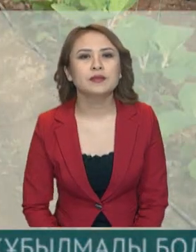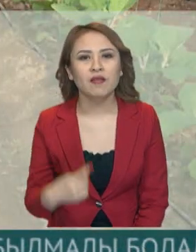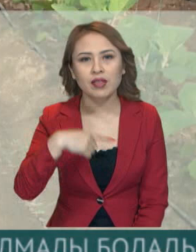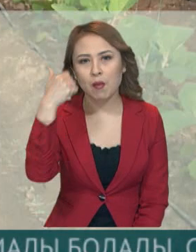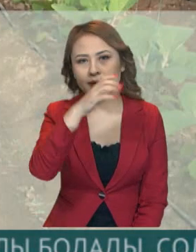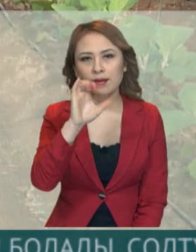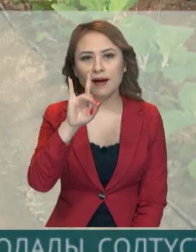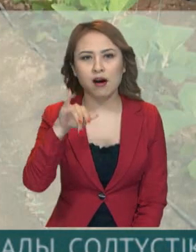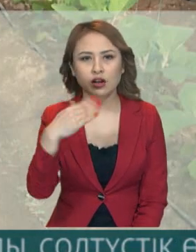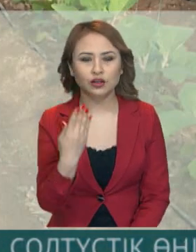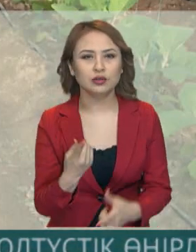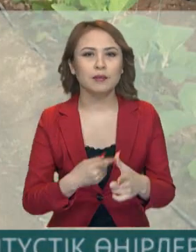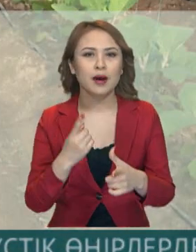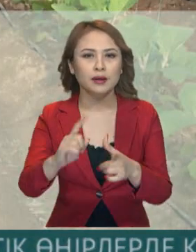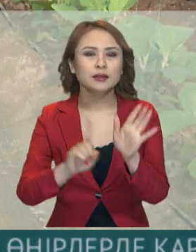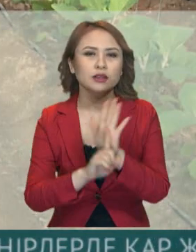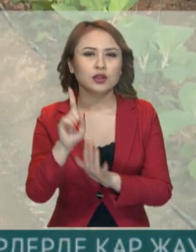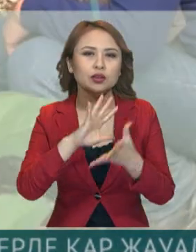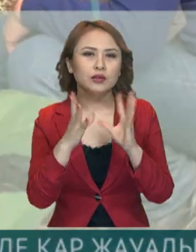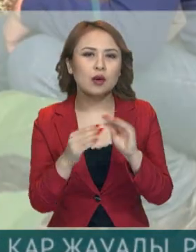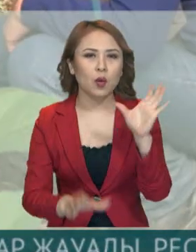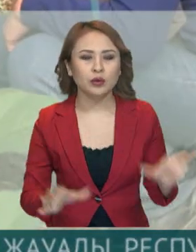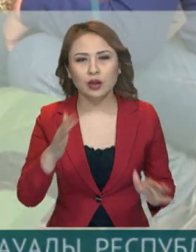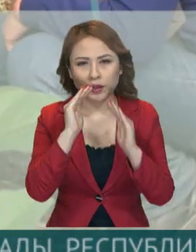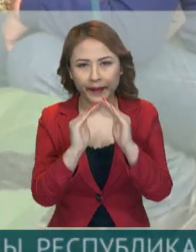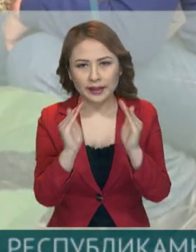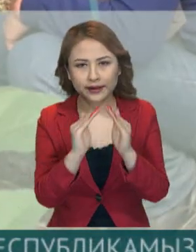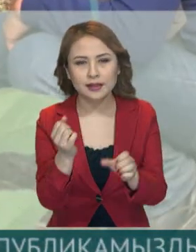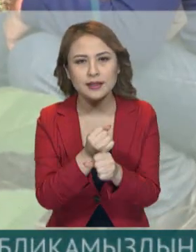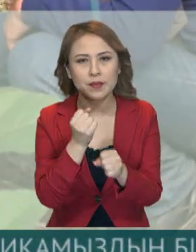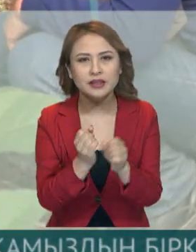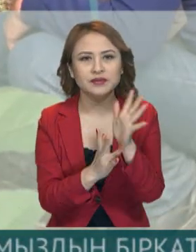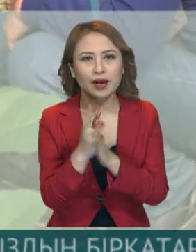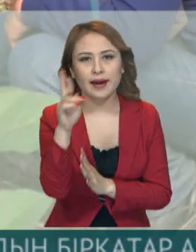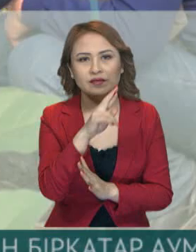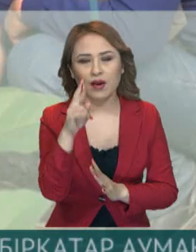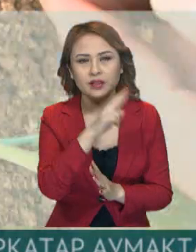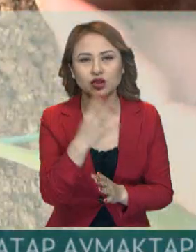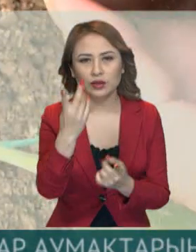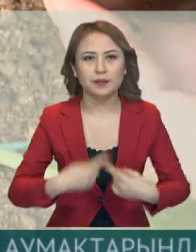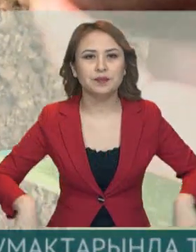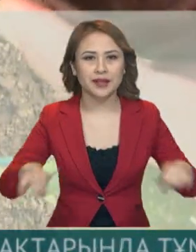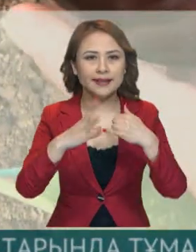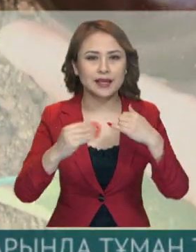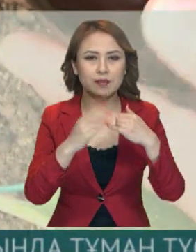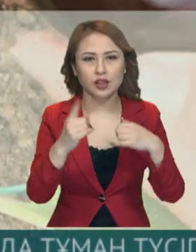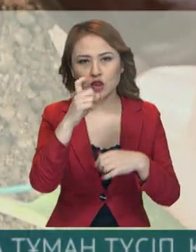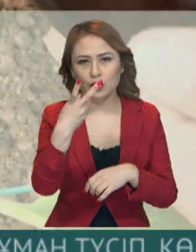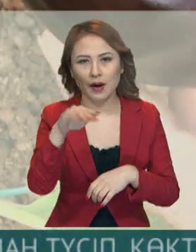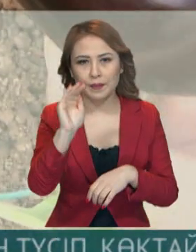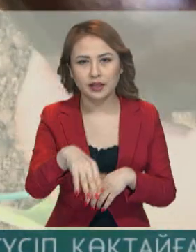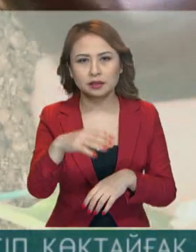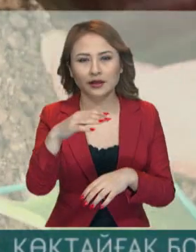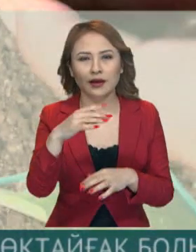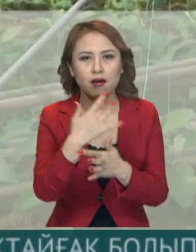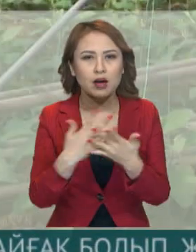Биыл сарағаштық дихандар баялдыны жылжайда өсіруді қолға алды. Қаңтар айында 4 гектар жерге отырғызылған 120 мың